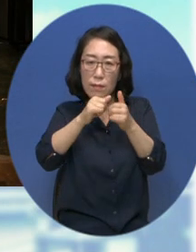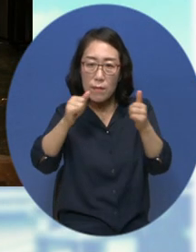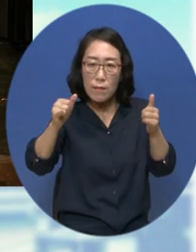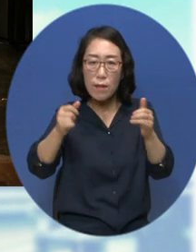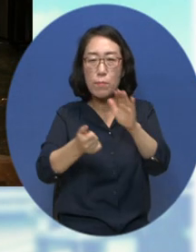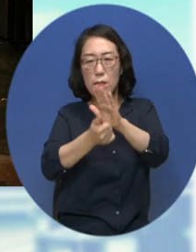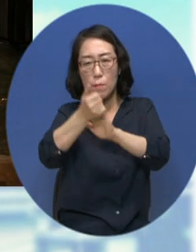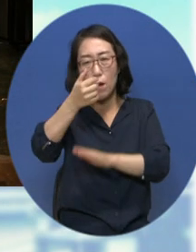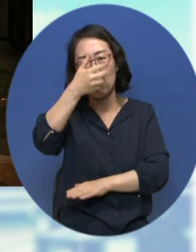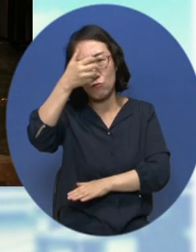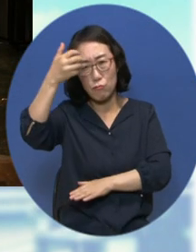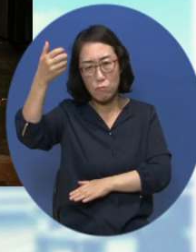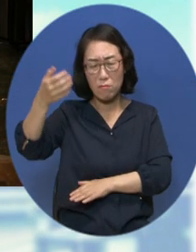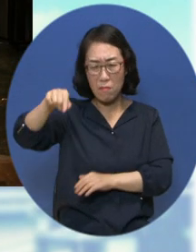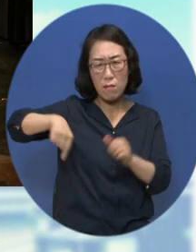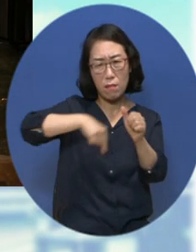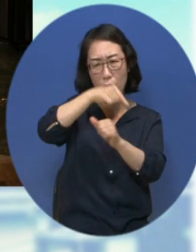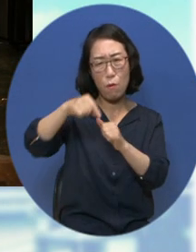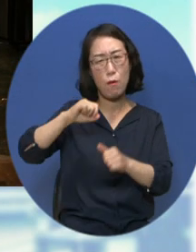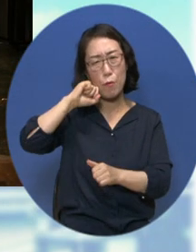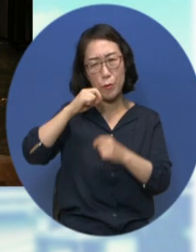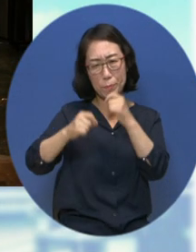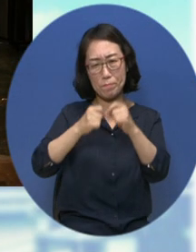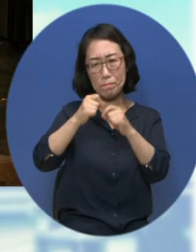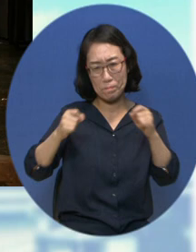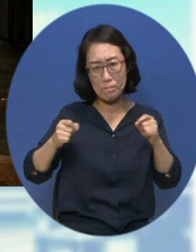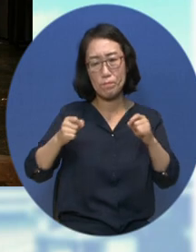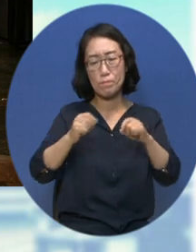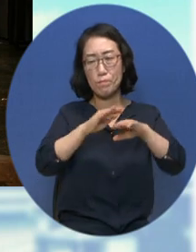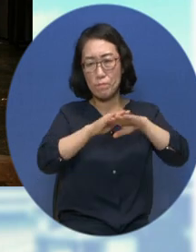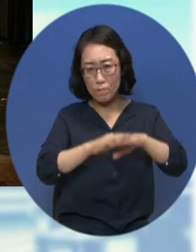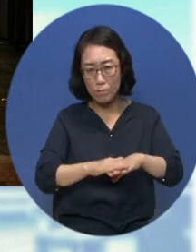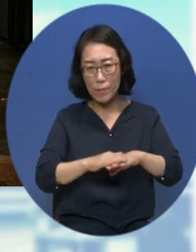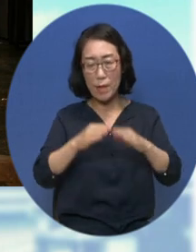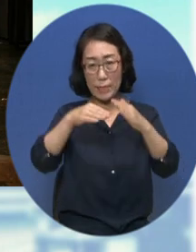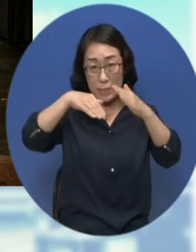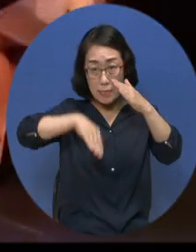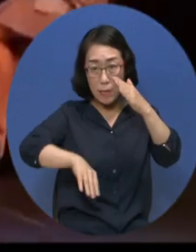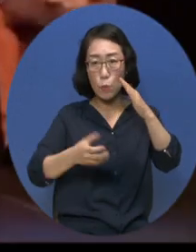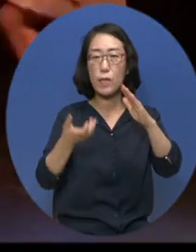퍽퍽한 서울살이에 잠시 꿈을 접고 반지하로 이사를 가는데요.